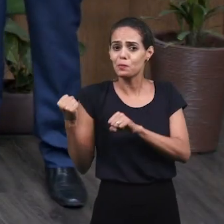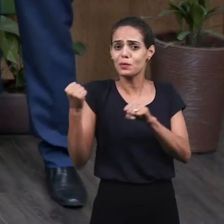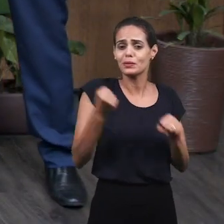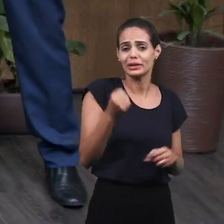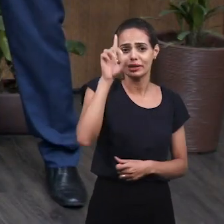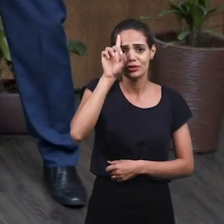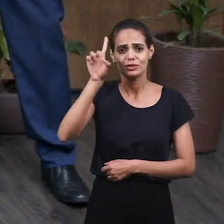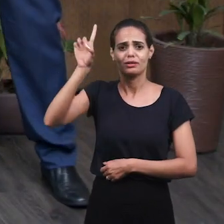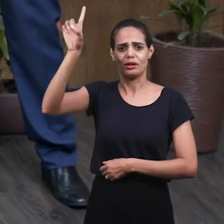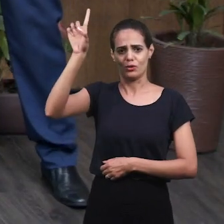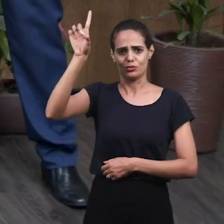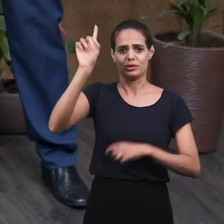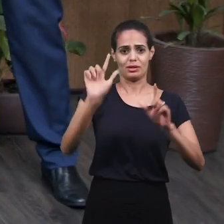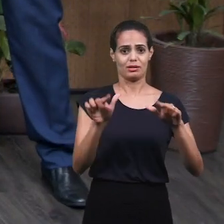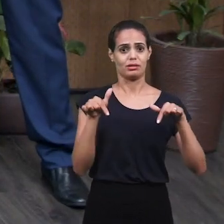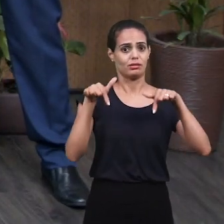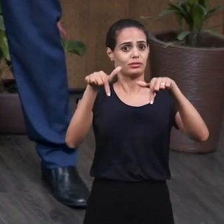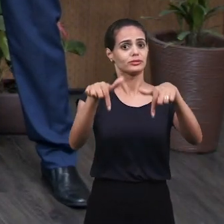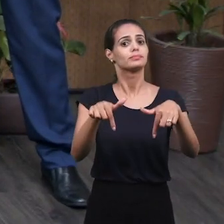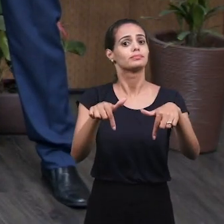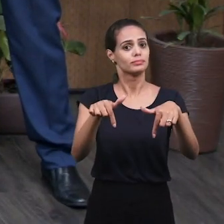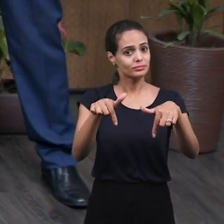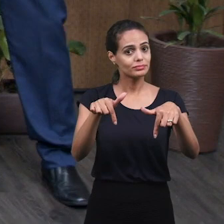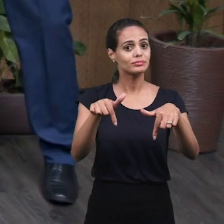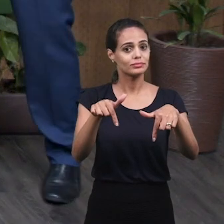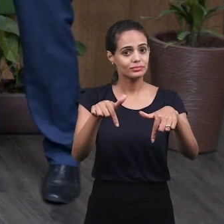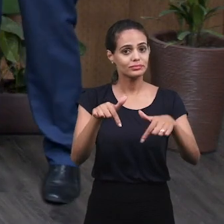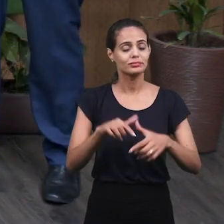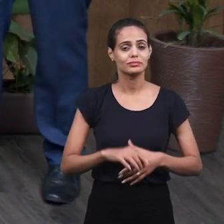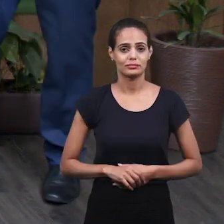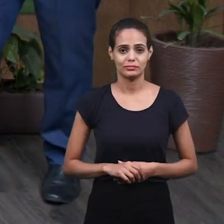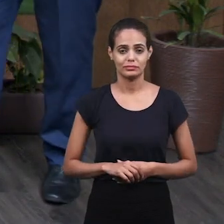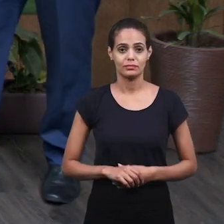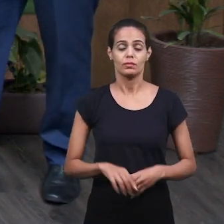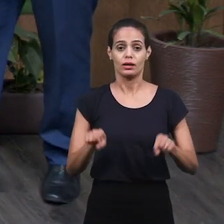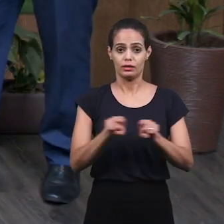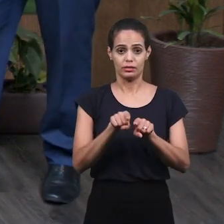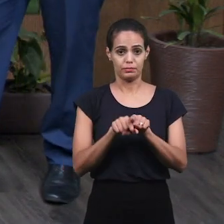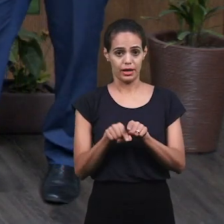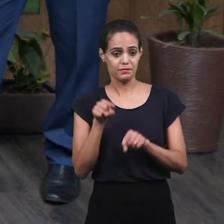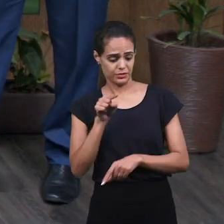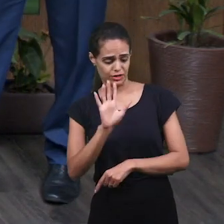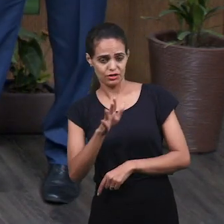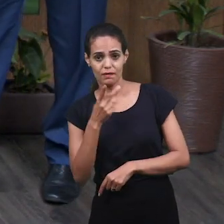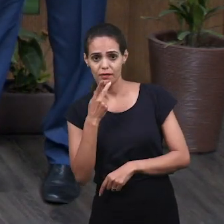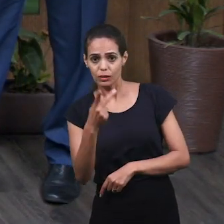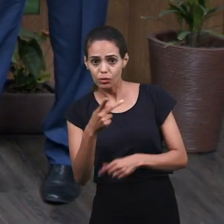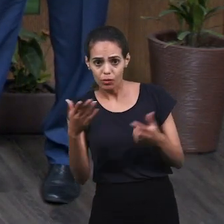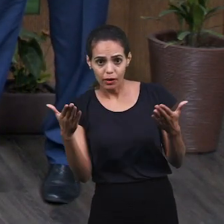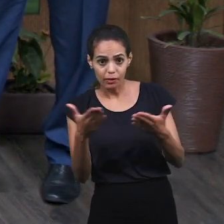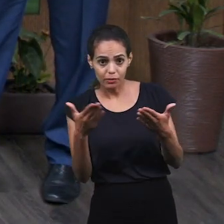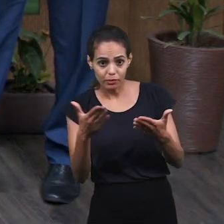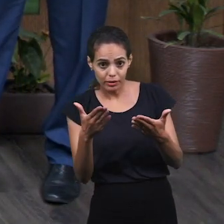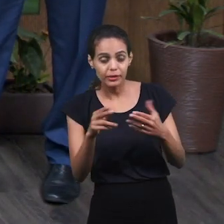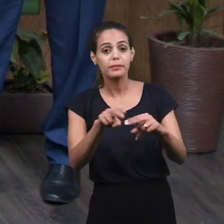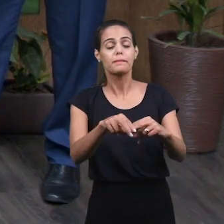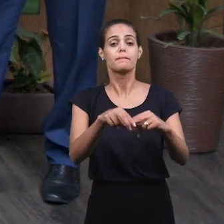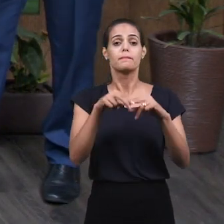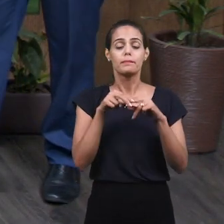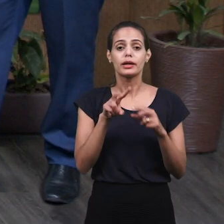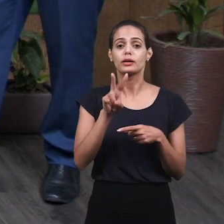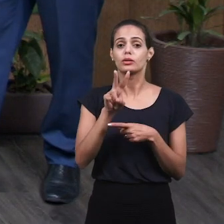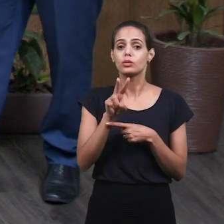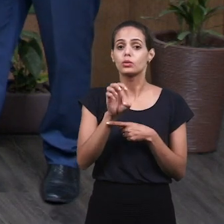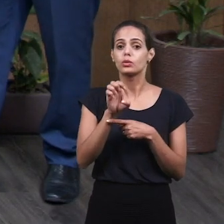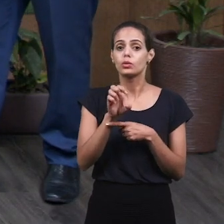tu viens de citer, c'est exactement par le moyen du Verbe que Dieu maintient toutes choses. Et nous